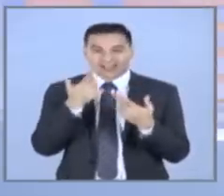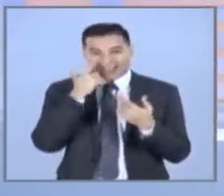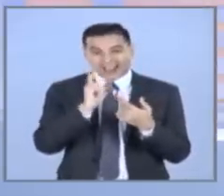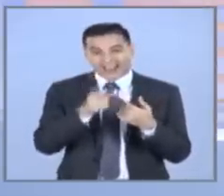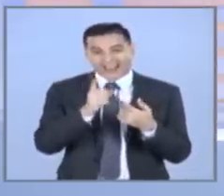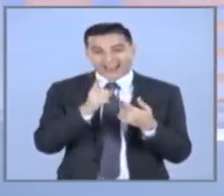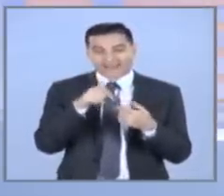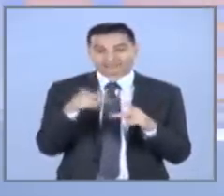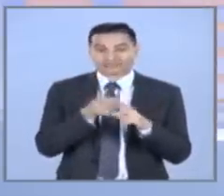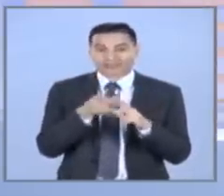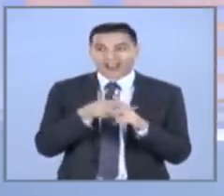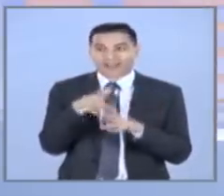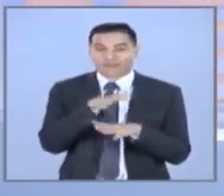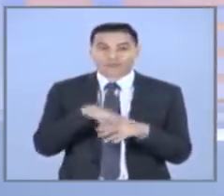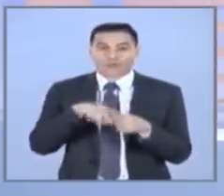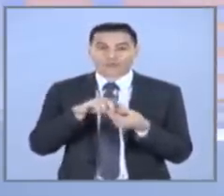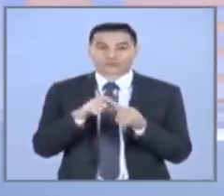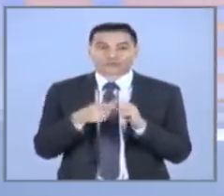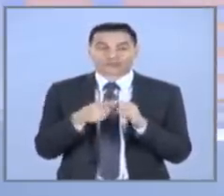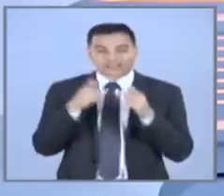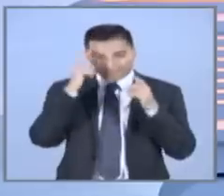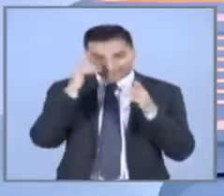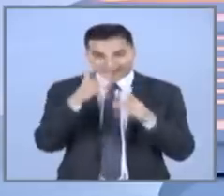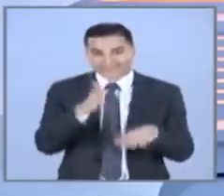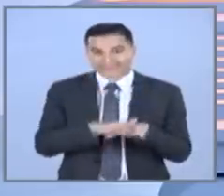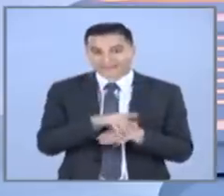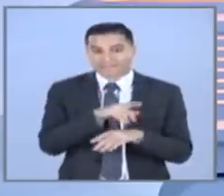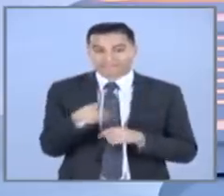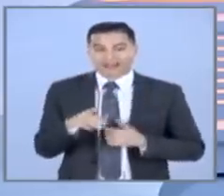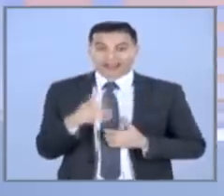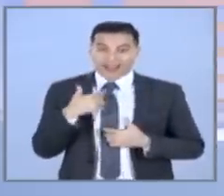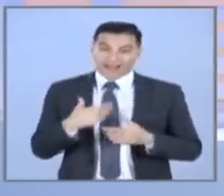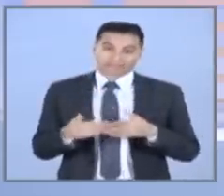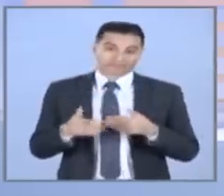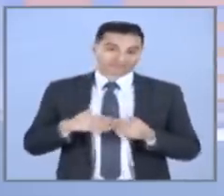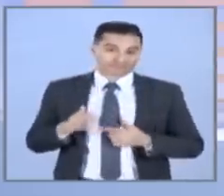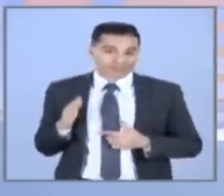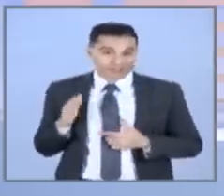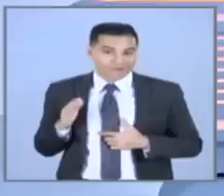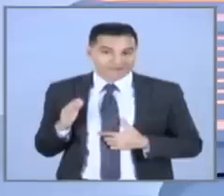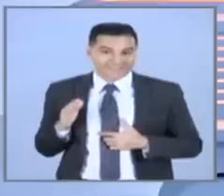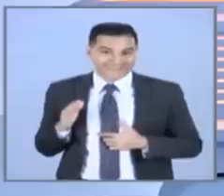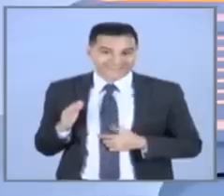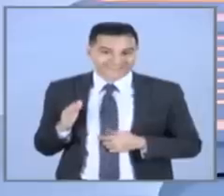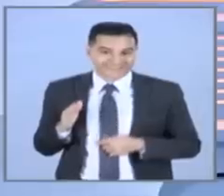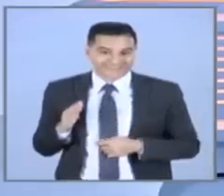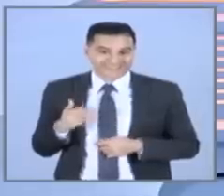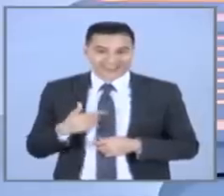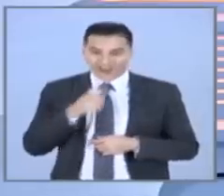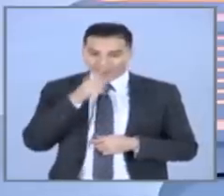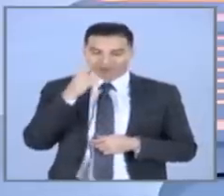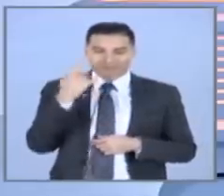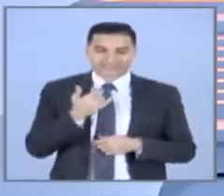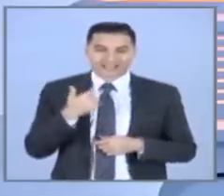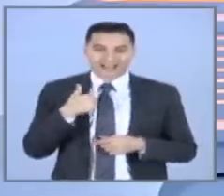بالكم شعب بورسعيد كله مركز معاكم. انا ماليش دعوه. ان شاء الله. انا عايز اقول لحضرتك السنه اللي فاتت